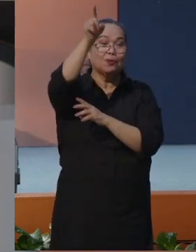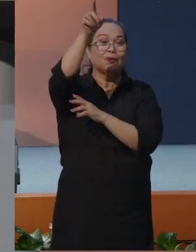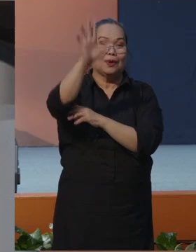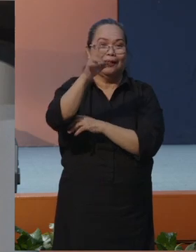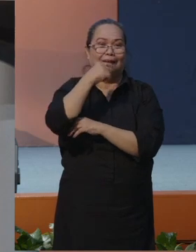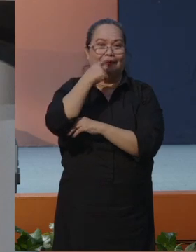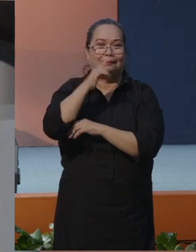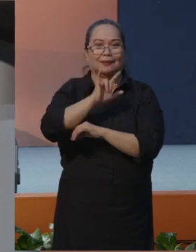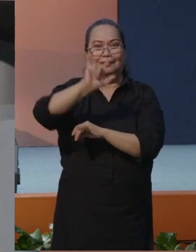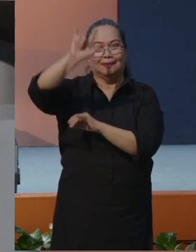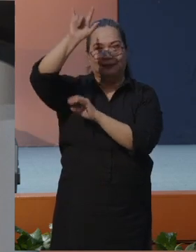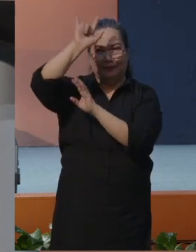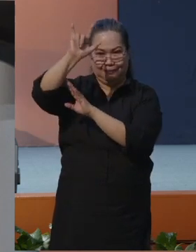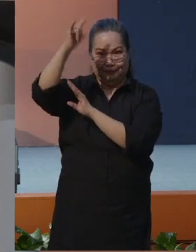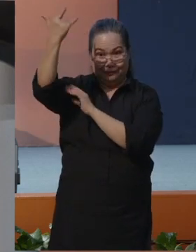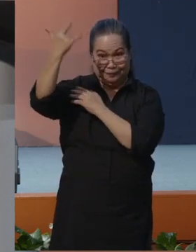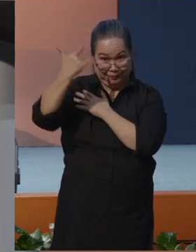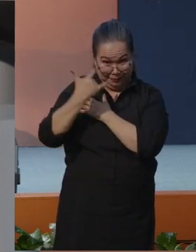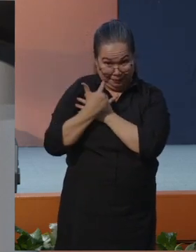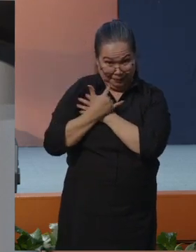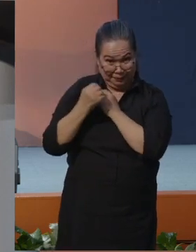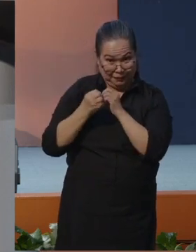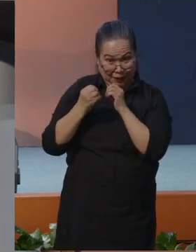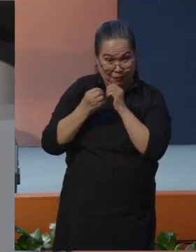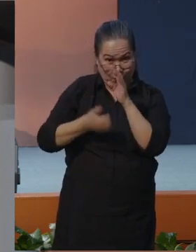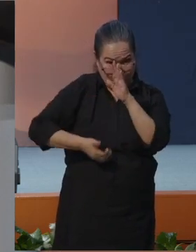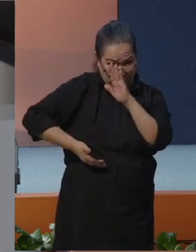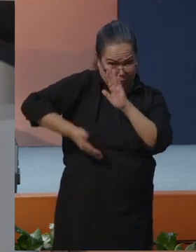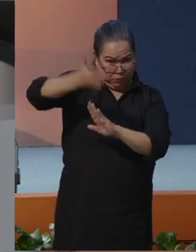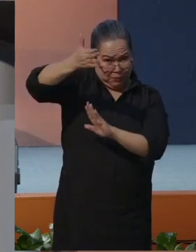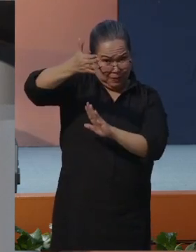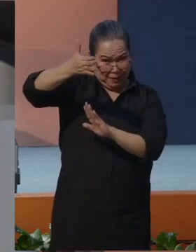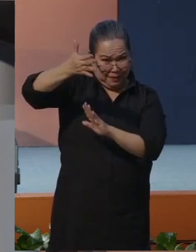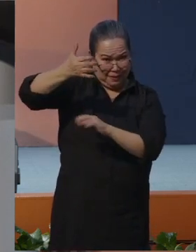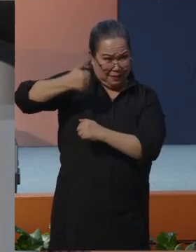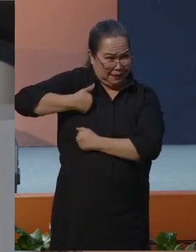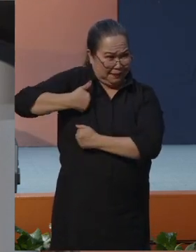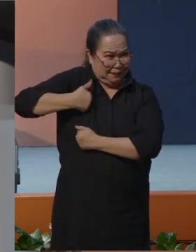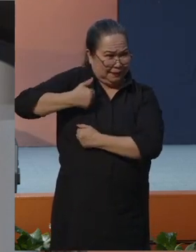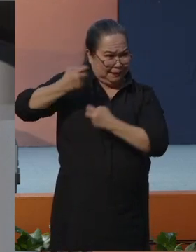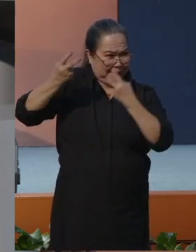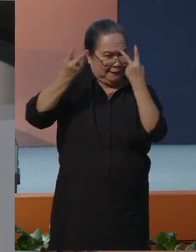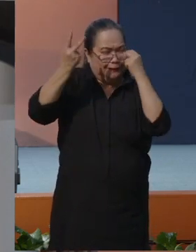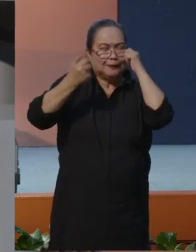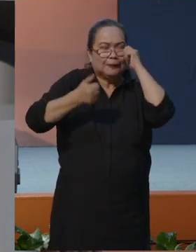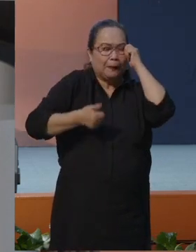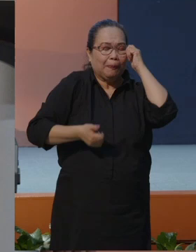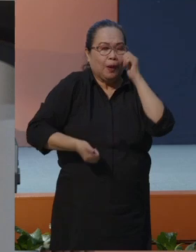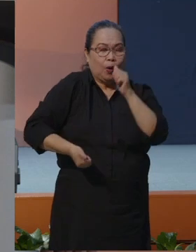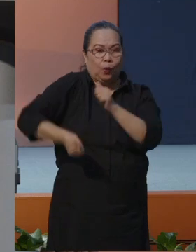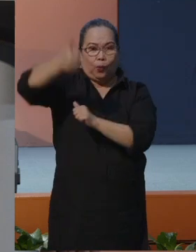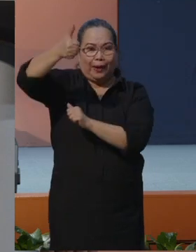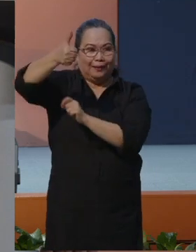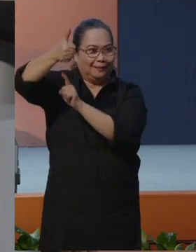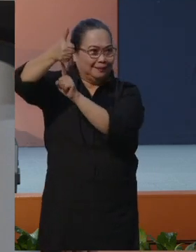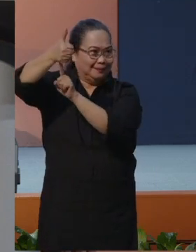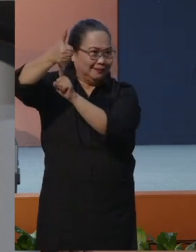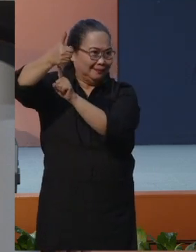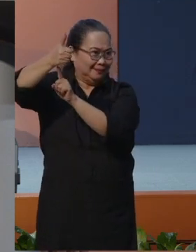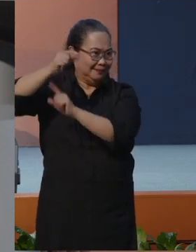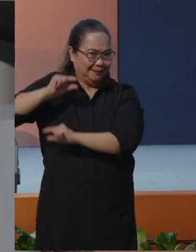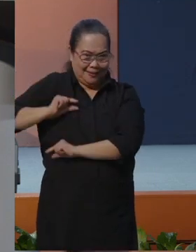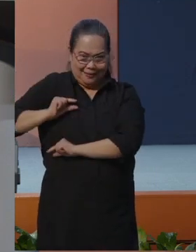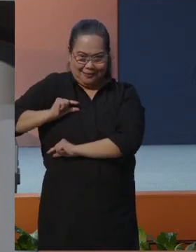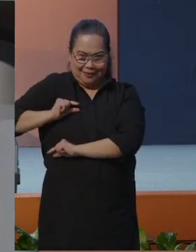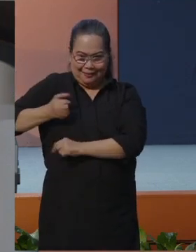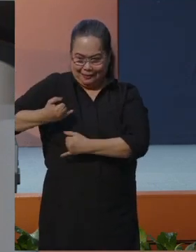us. Ang Diyos was more than a conqueror para sa Israel, sa ilalim ng kanilang si General